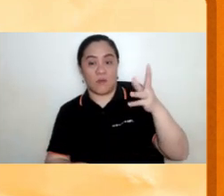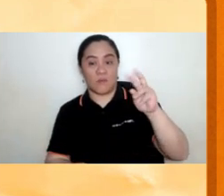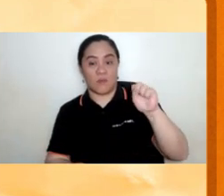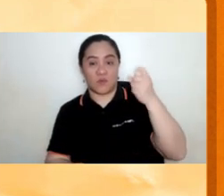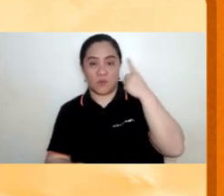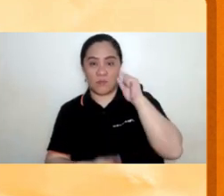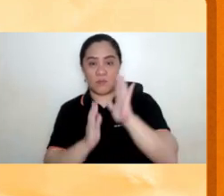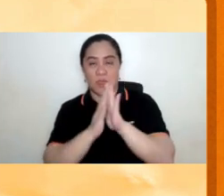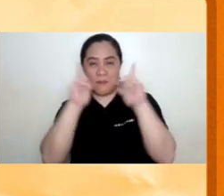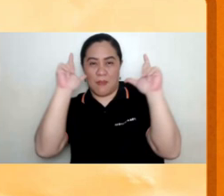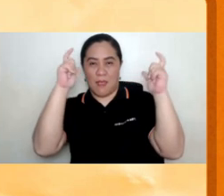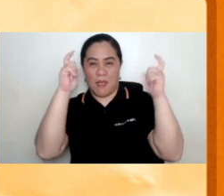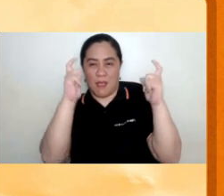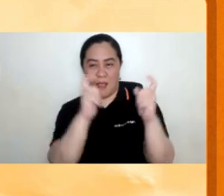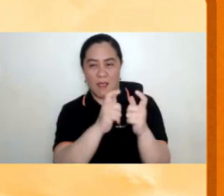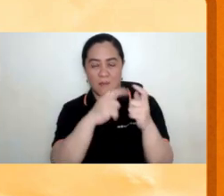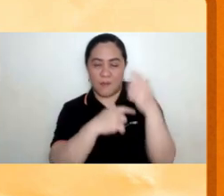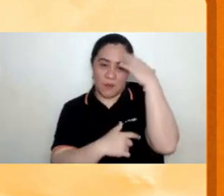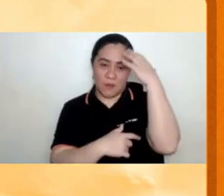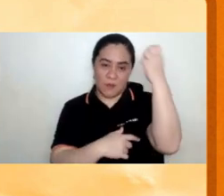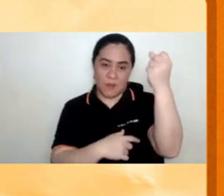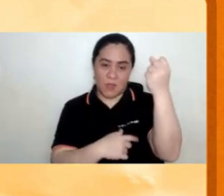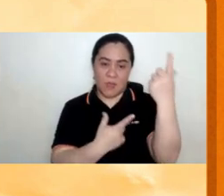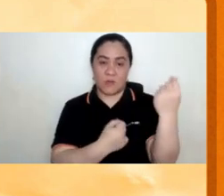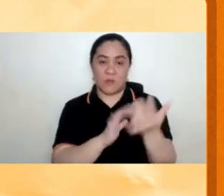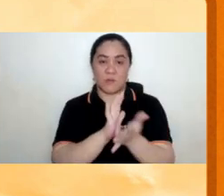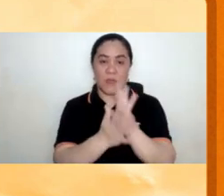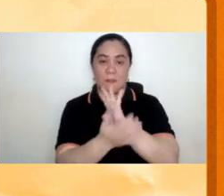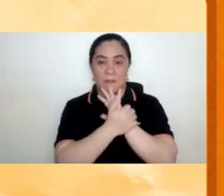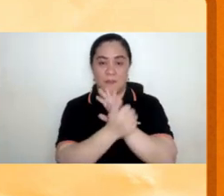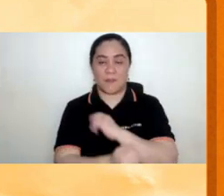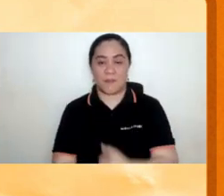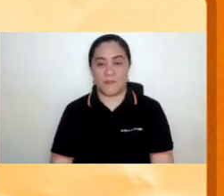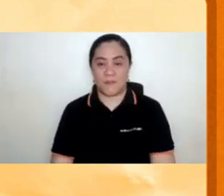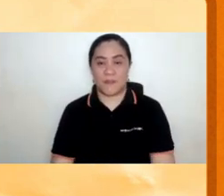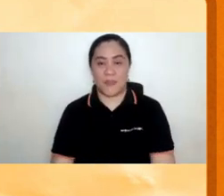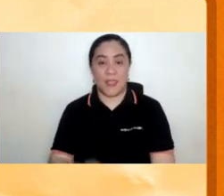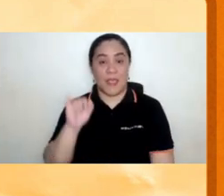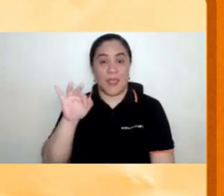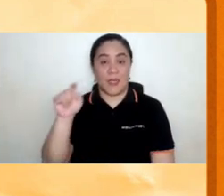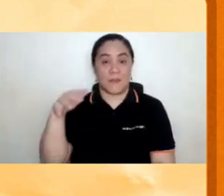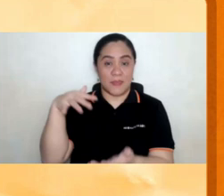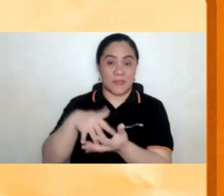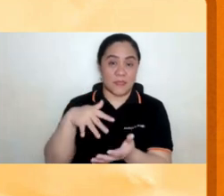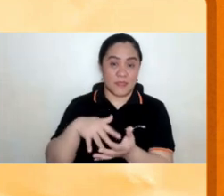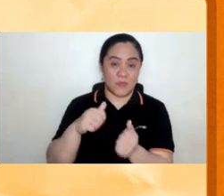na responsable sa memorya at abilidad nating matuto. Ayon sa pag-aaral, ang mga taong may mood